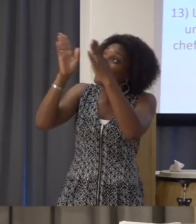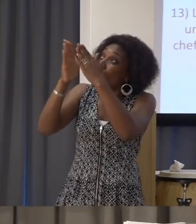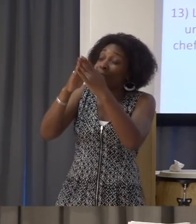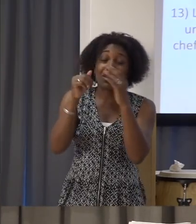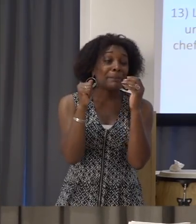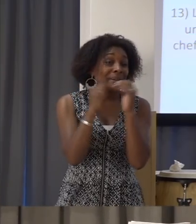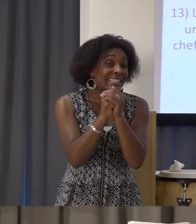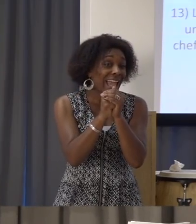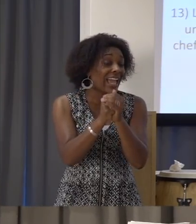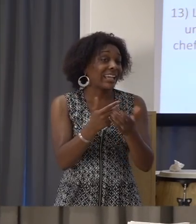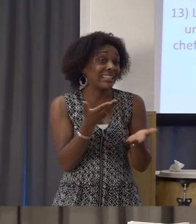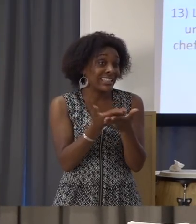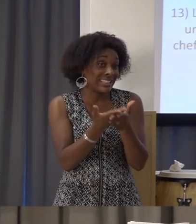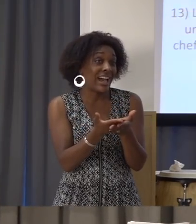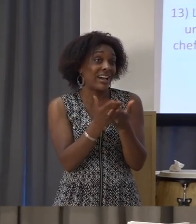Alléluia.